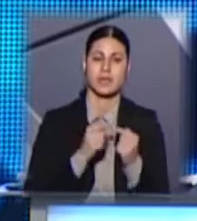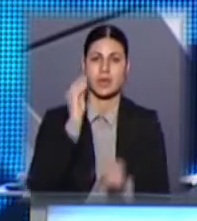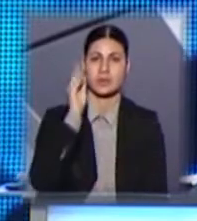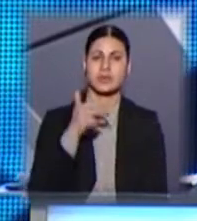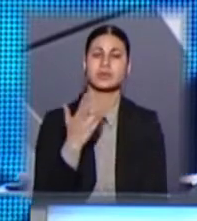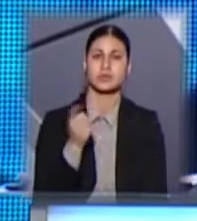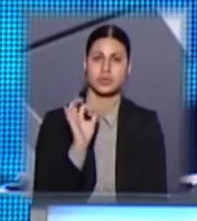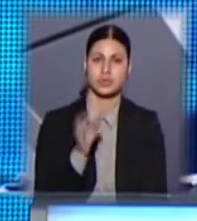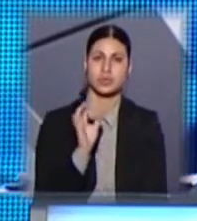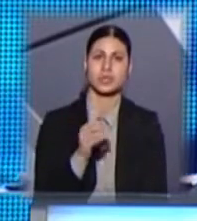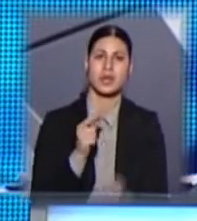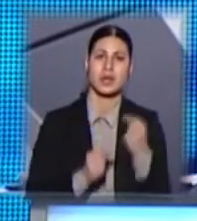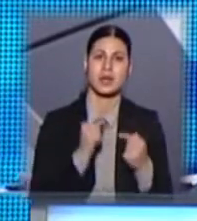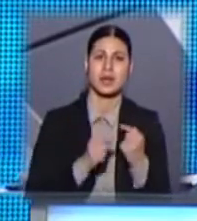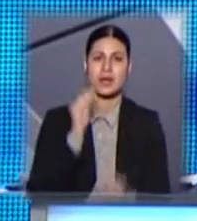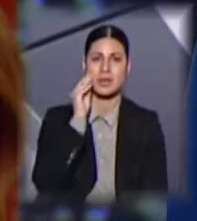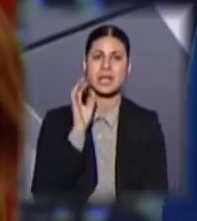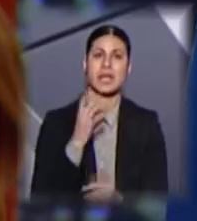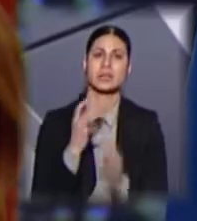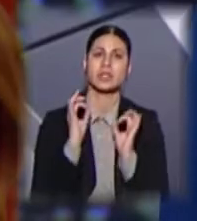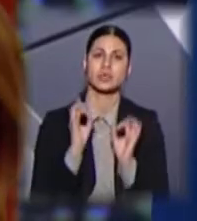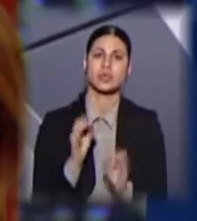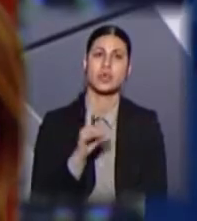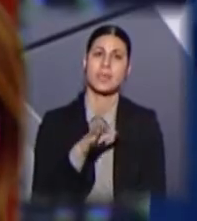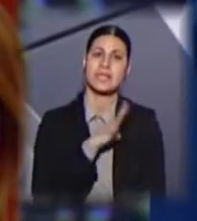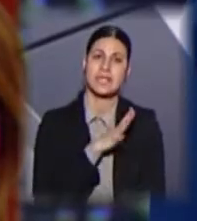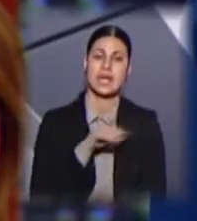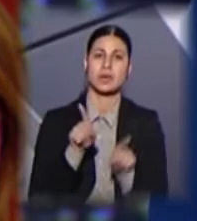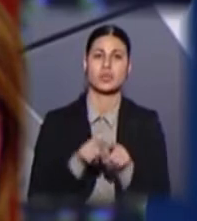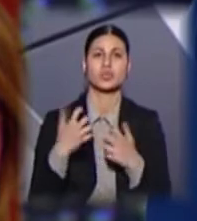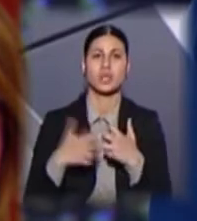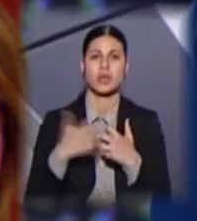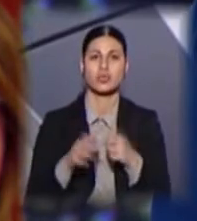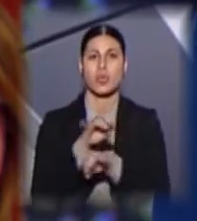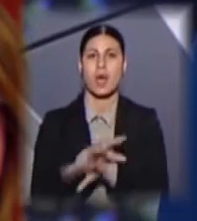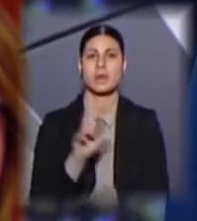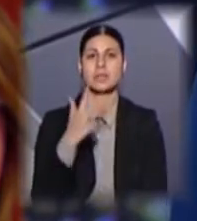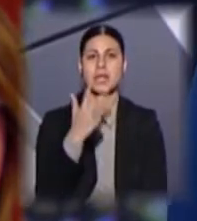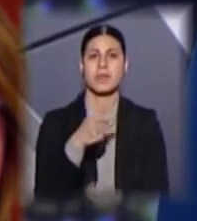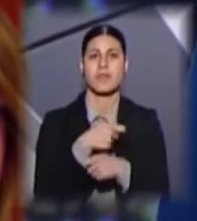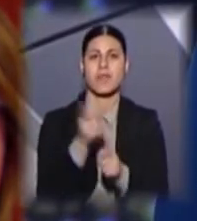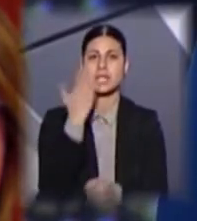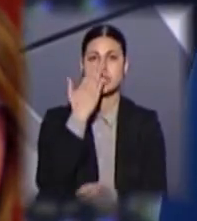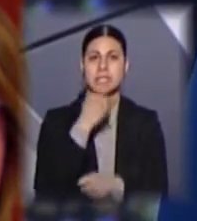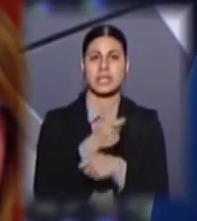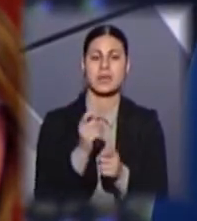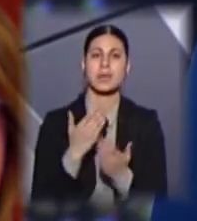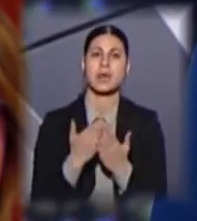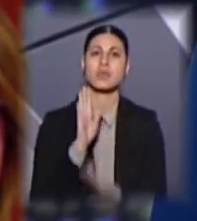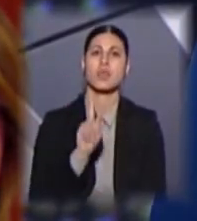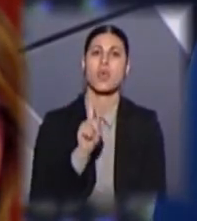გეთანხმებით, შეიძლება უბრალოდ ვიდაოთ იმაზე, რამდენად სწორია, რომ დიდარსაც მისცე საშუალო ფენასაც და ღარიბსაც და არა მხოლოდ